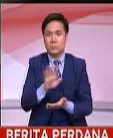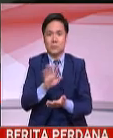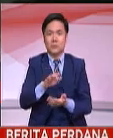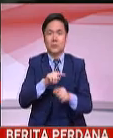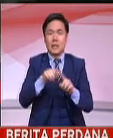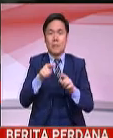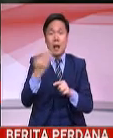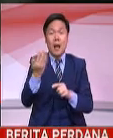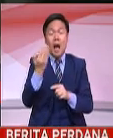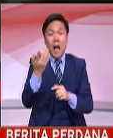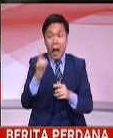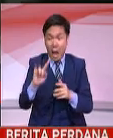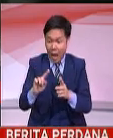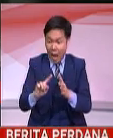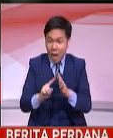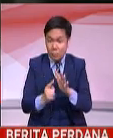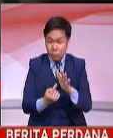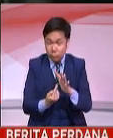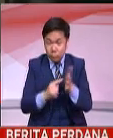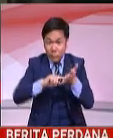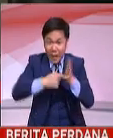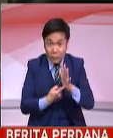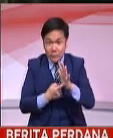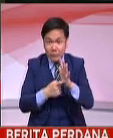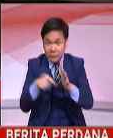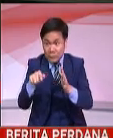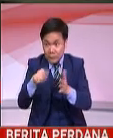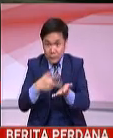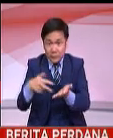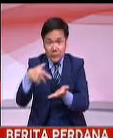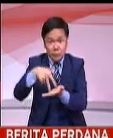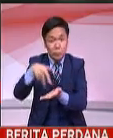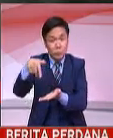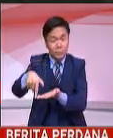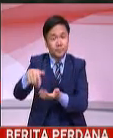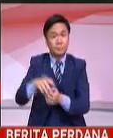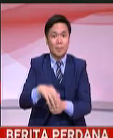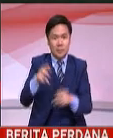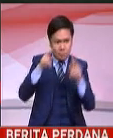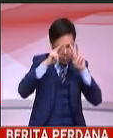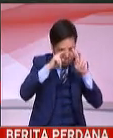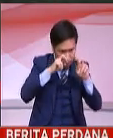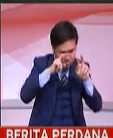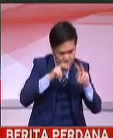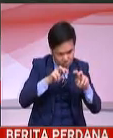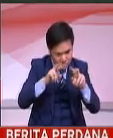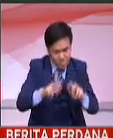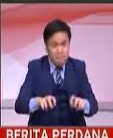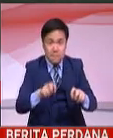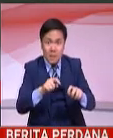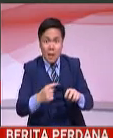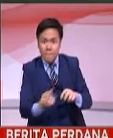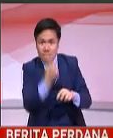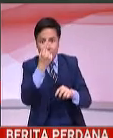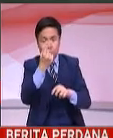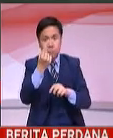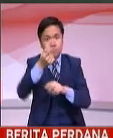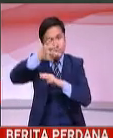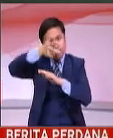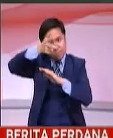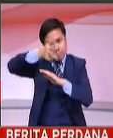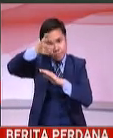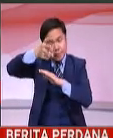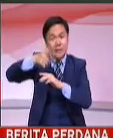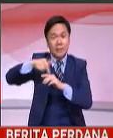berkenaan asal kejadian mayat hidup itu. Beliau menghabiskan banyak masa membuat penyelidikan demi filem pertamanya itu.